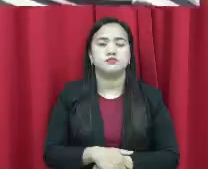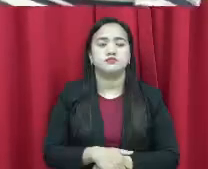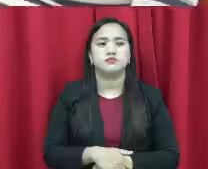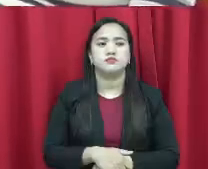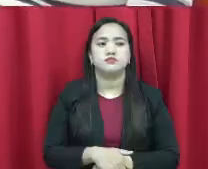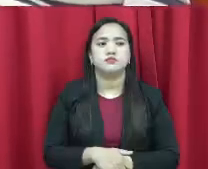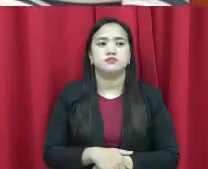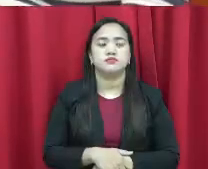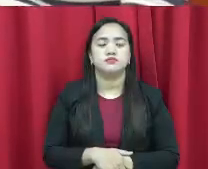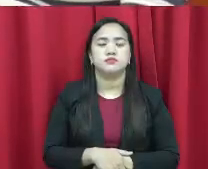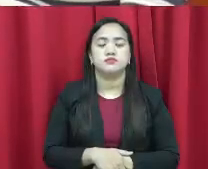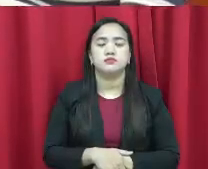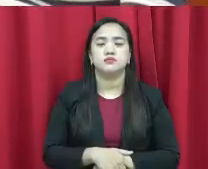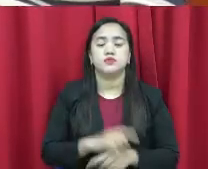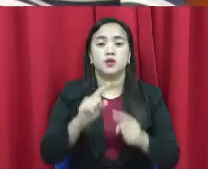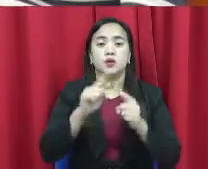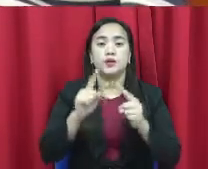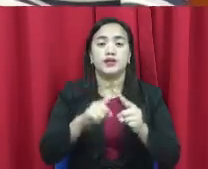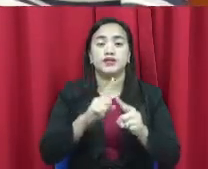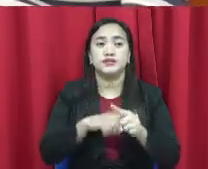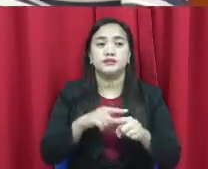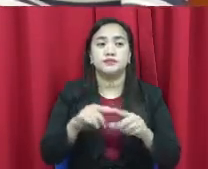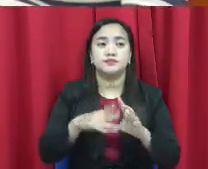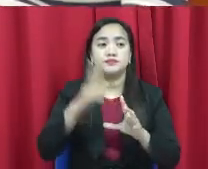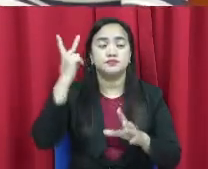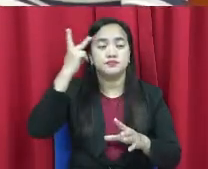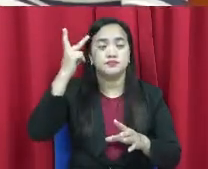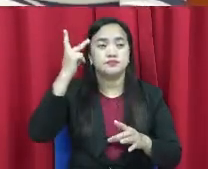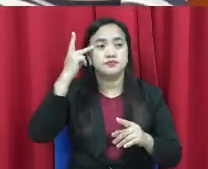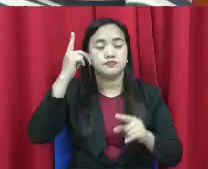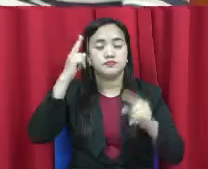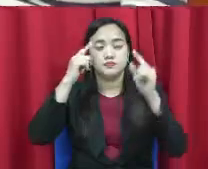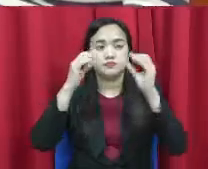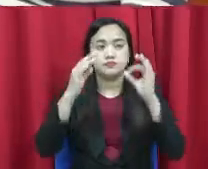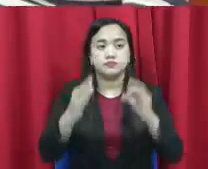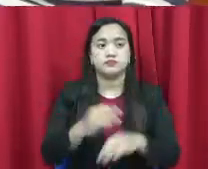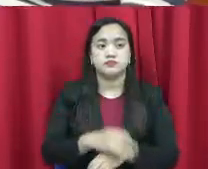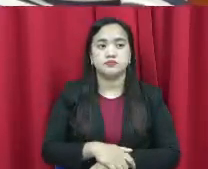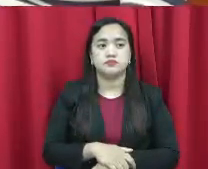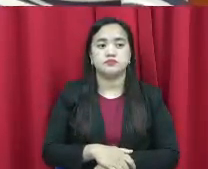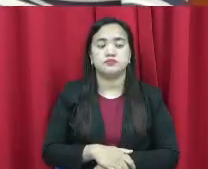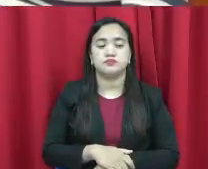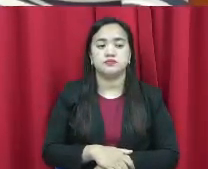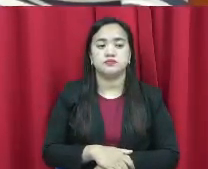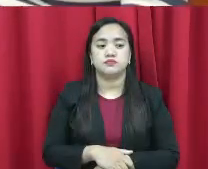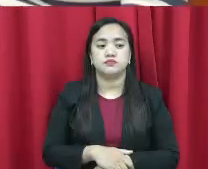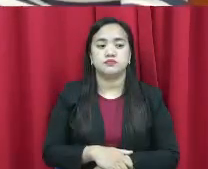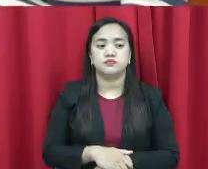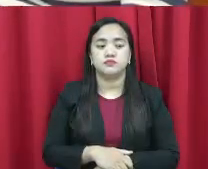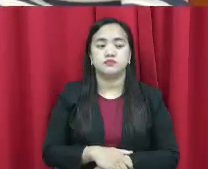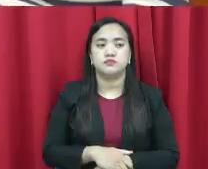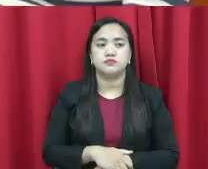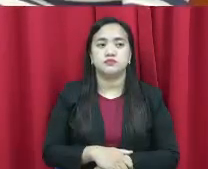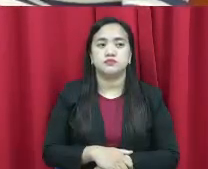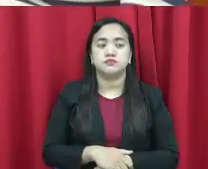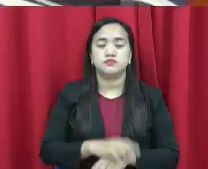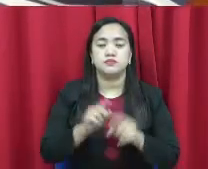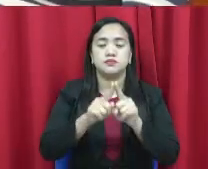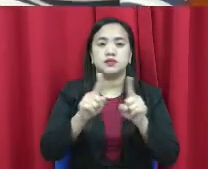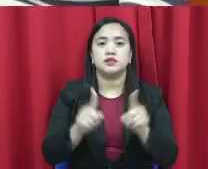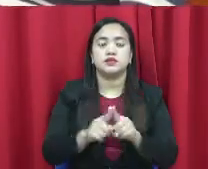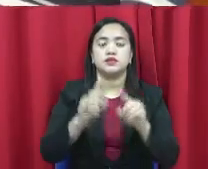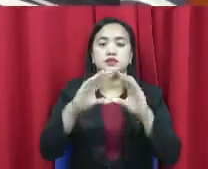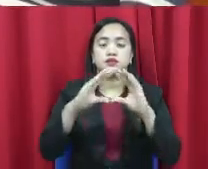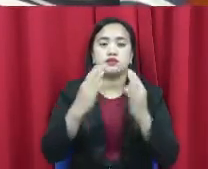shinare ng ating Pastor is Pagdating naman po doun sa public decision and of course may meron as couple meron